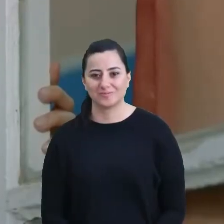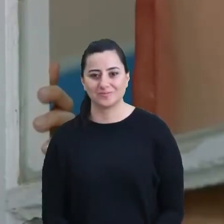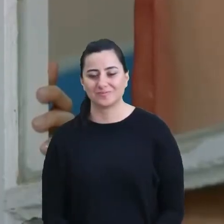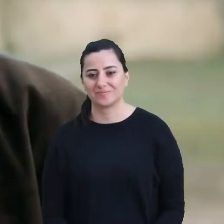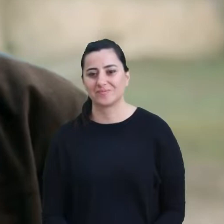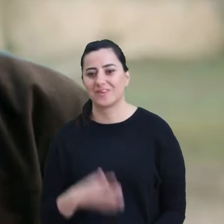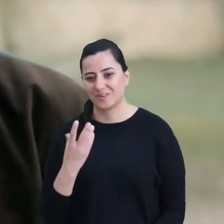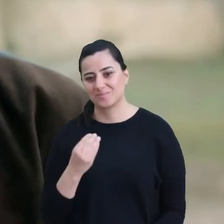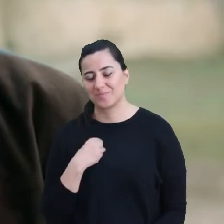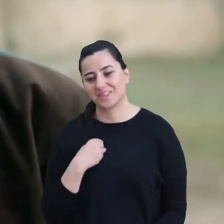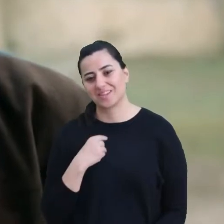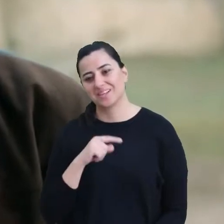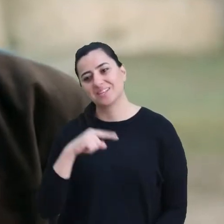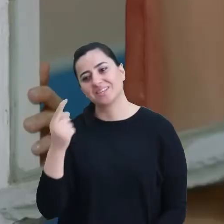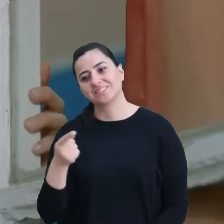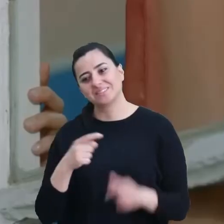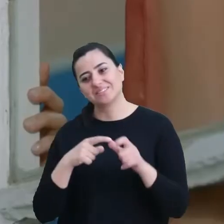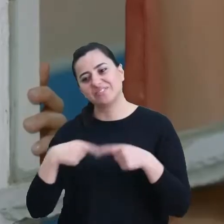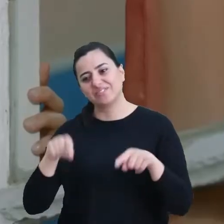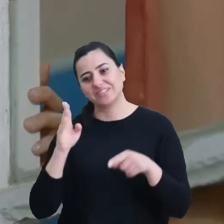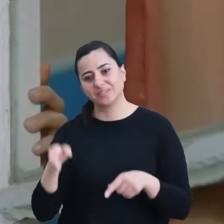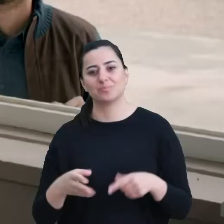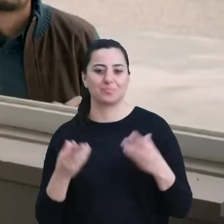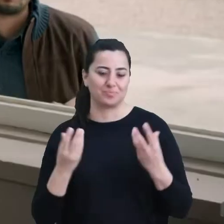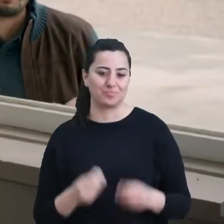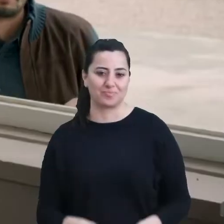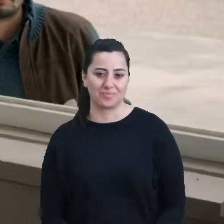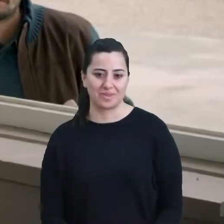O zaman ben yan sınıfa şey edeyim. O zaman.